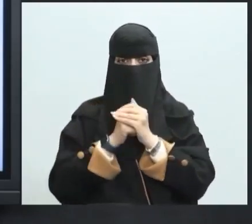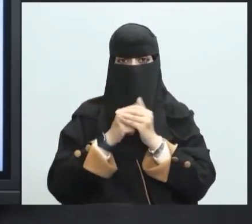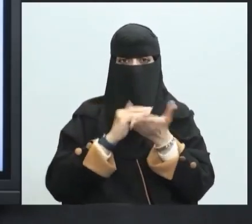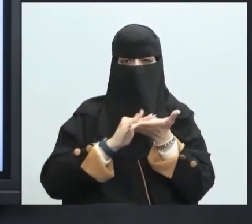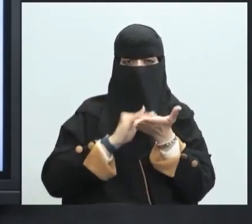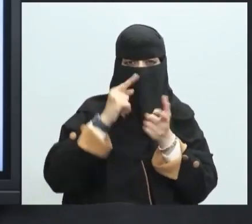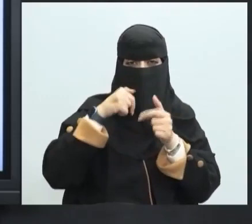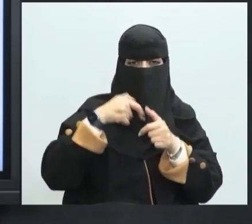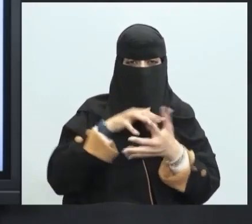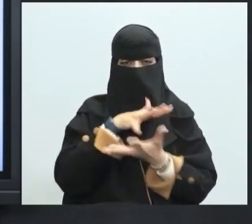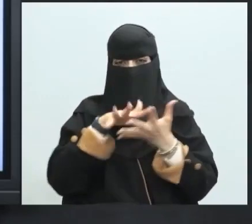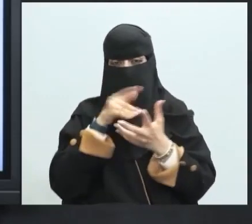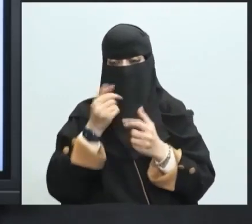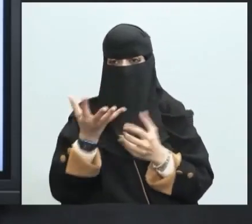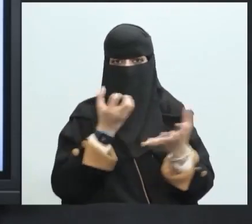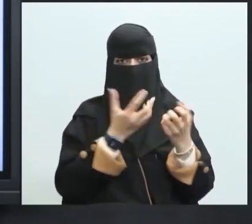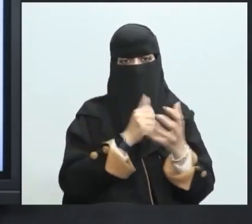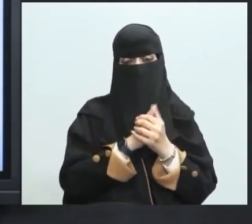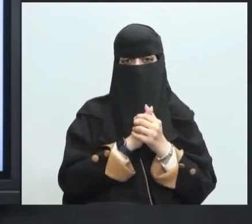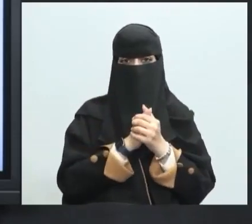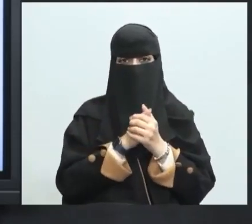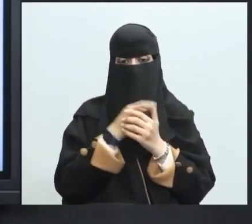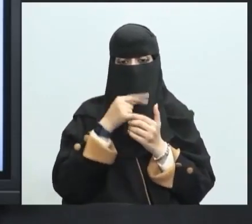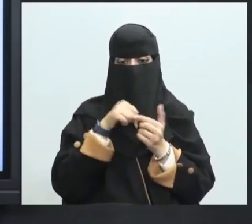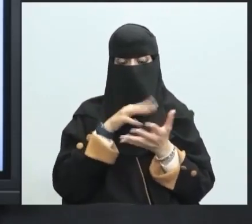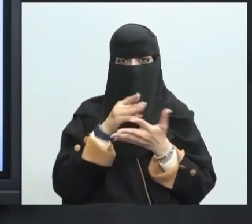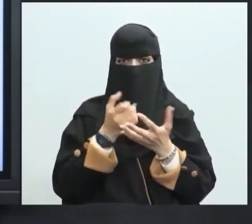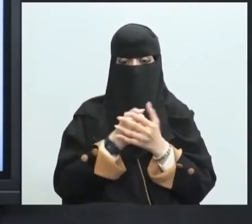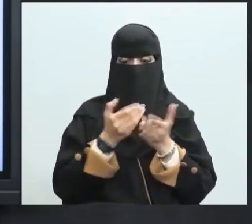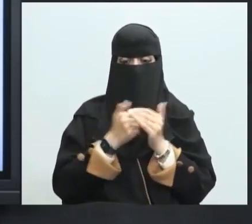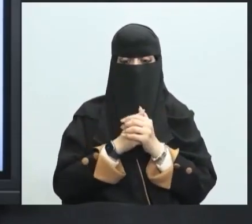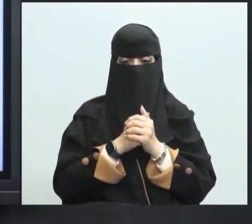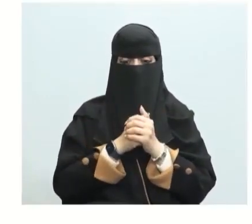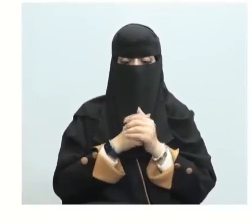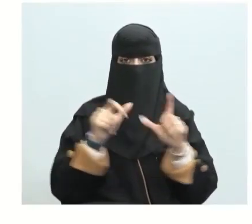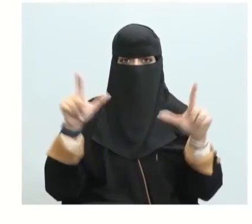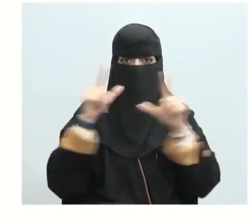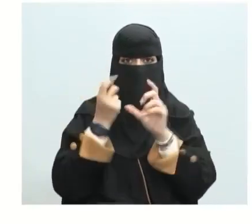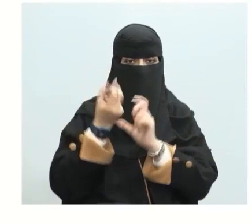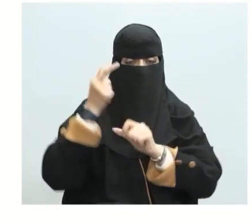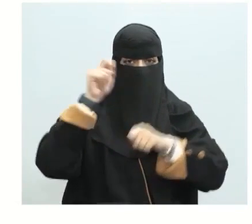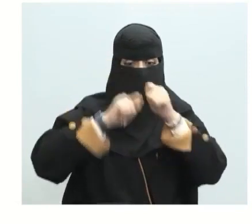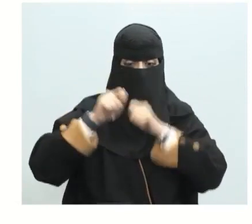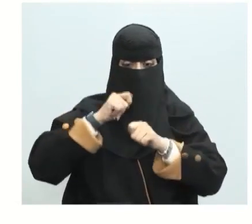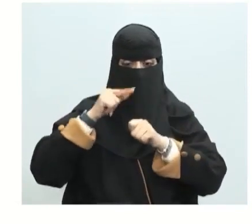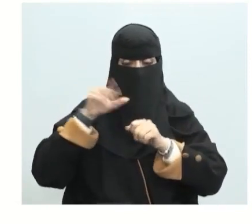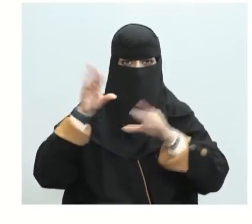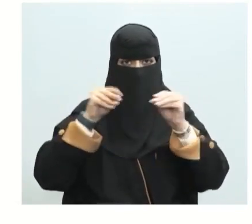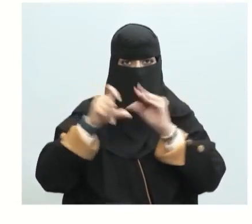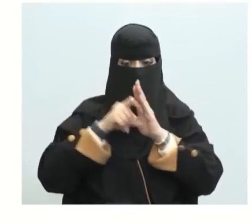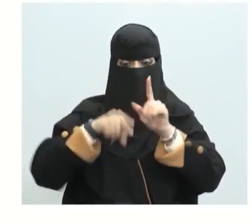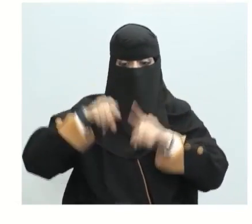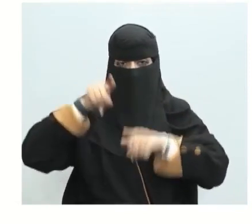ملامسته لهمومهم وكذلك واحتياجاتهم ملامسته لهمومهم واحتياجاتهم ايضا عرض الافكار باستخدام القصص والتشبيهات